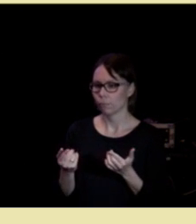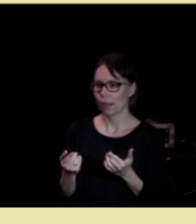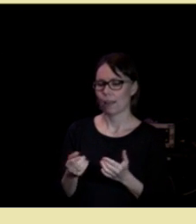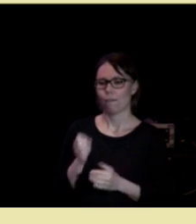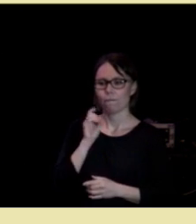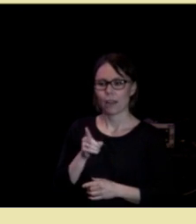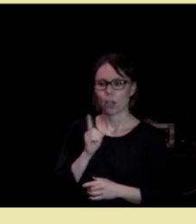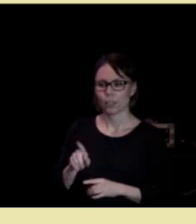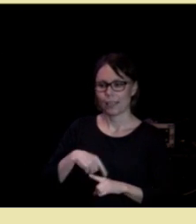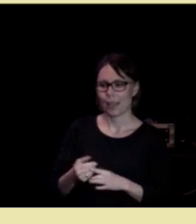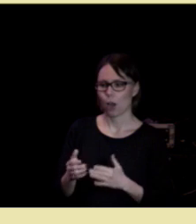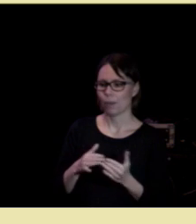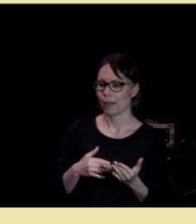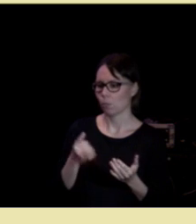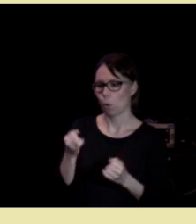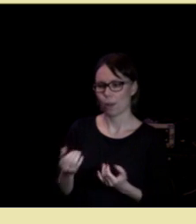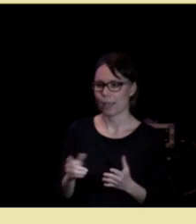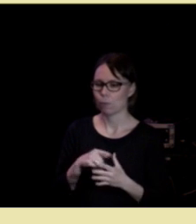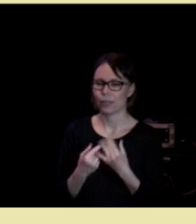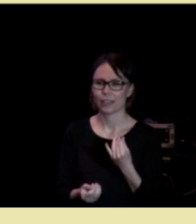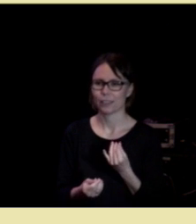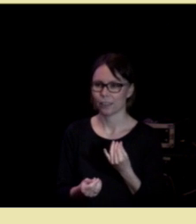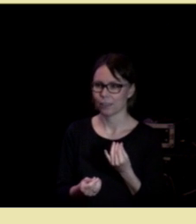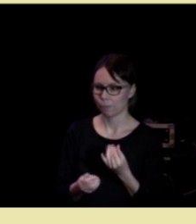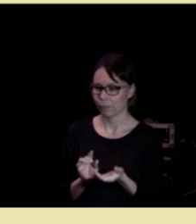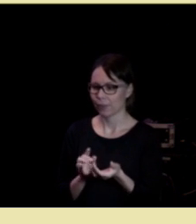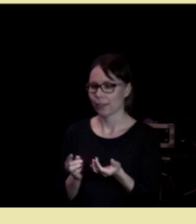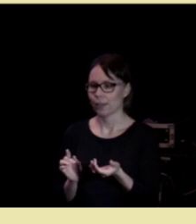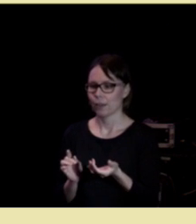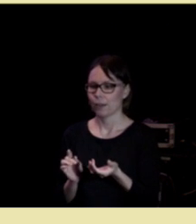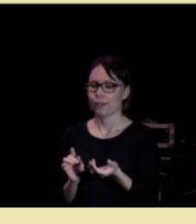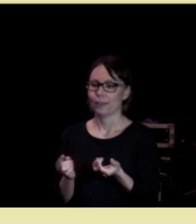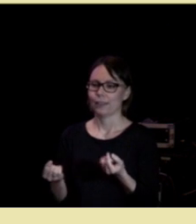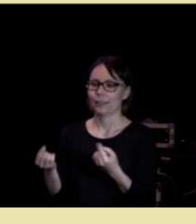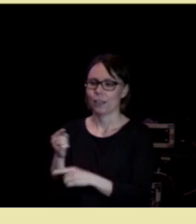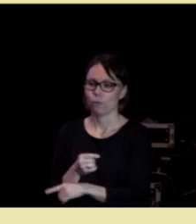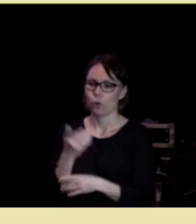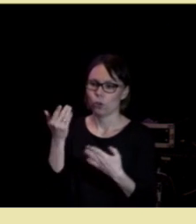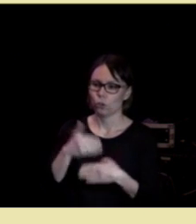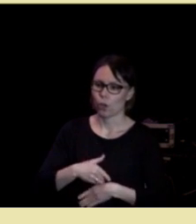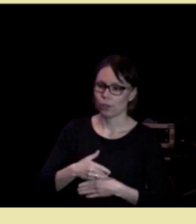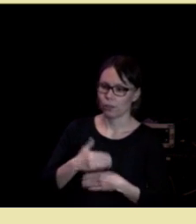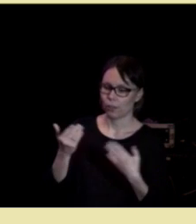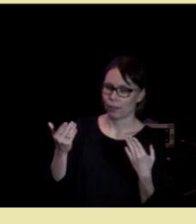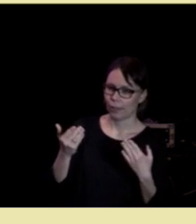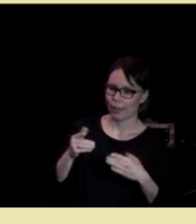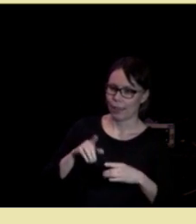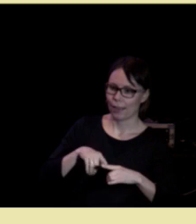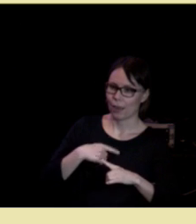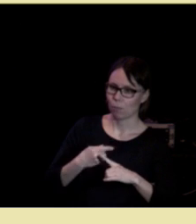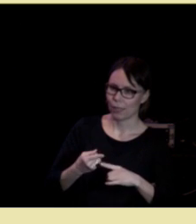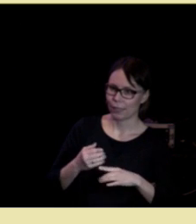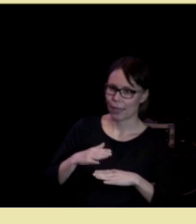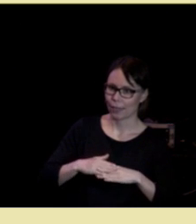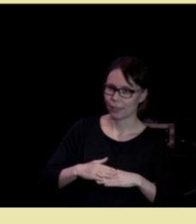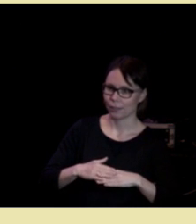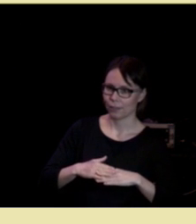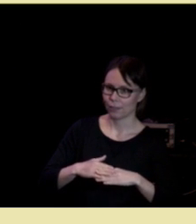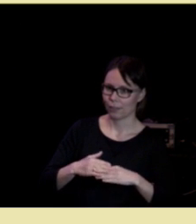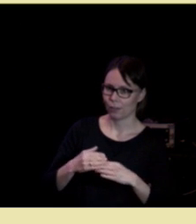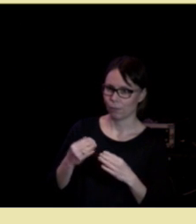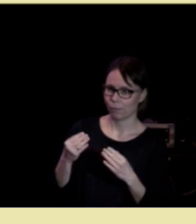Hverdagsrehabilitering må ikke prioriteres på bekostning av døgnbasert rehabilitering. Det å forsmå